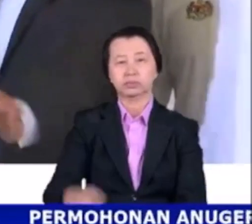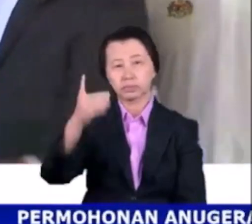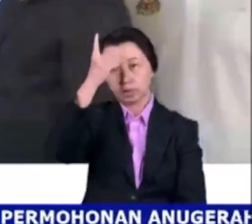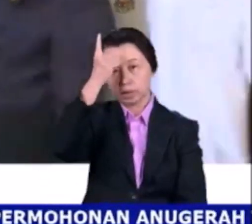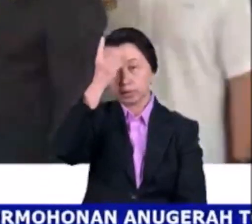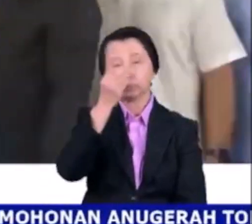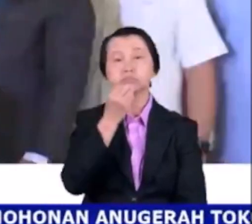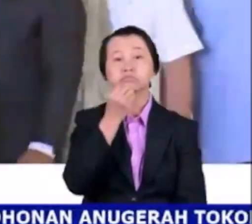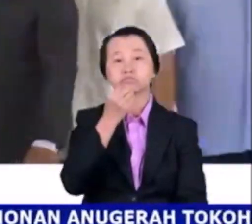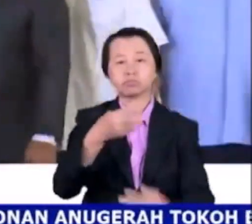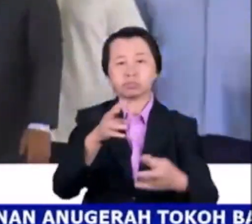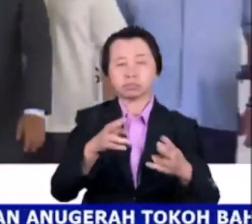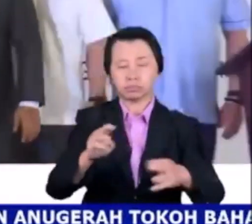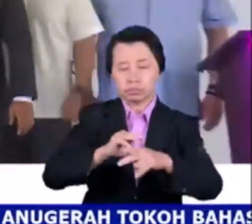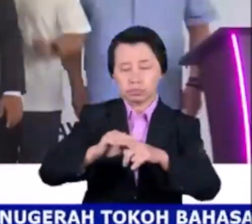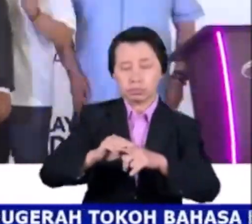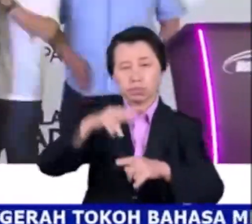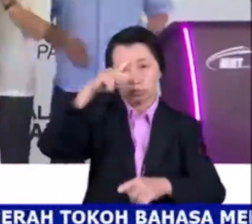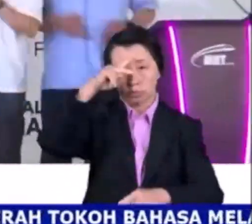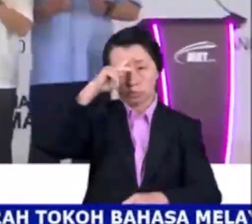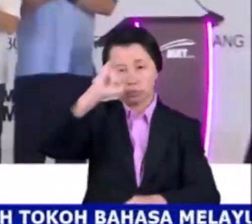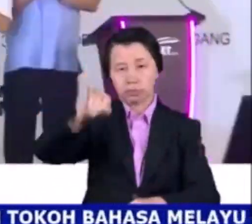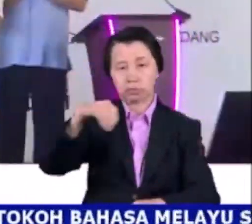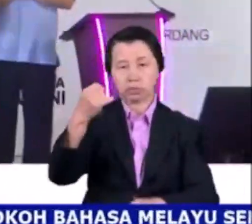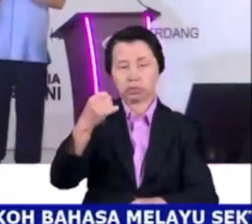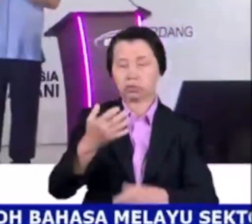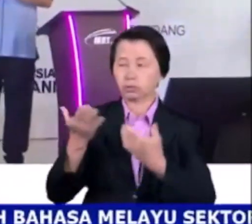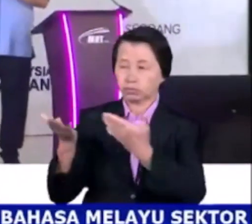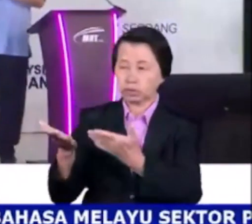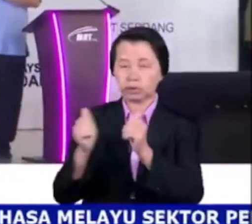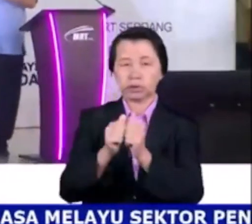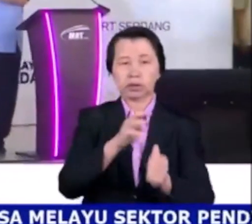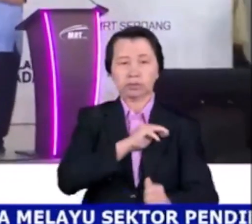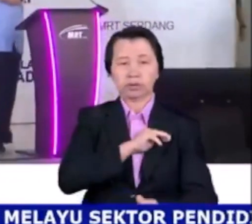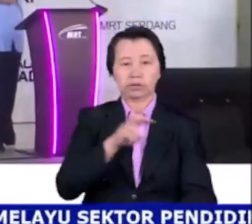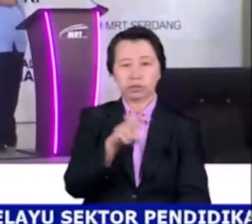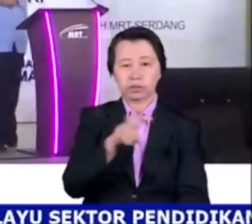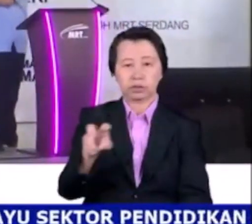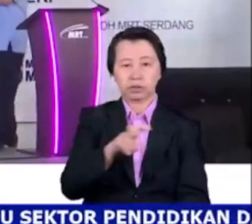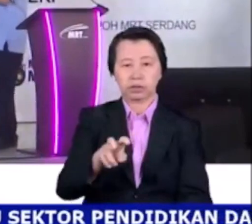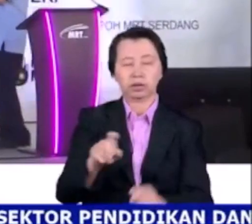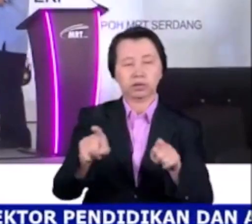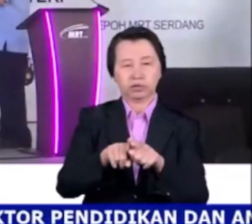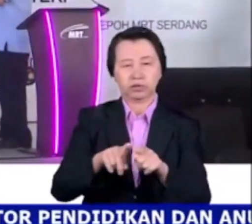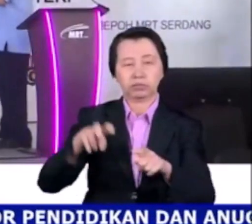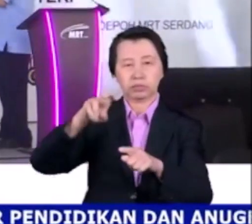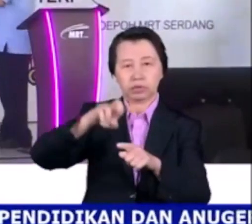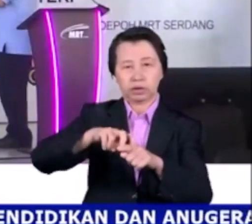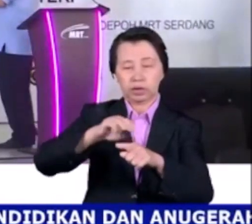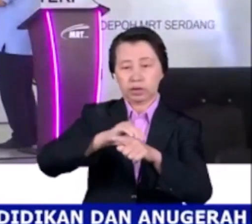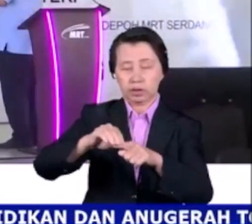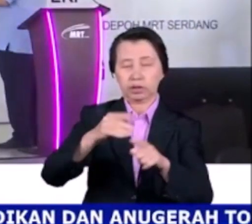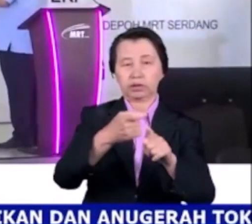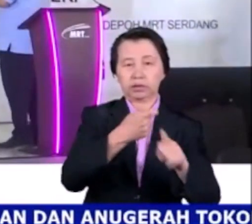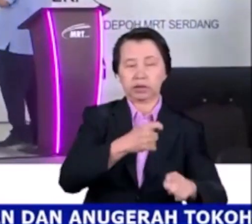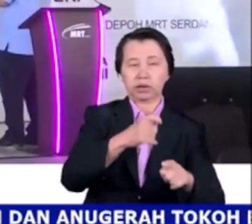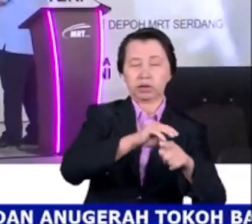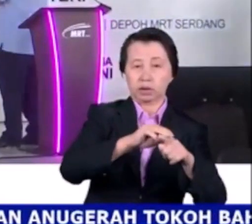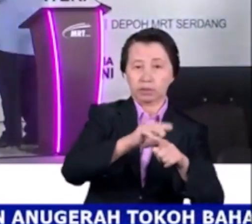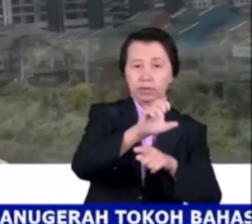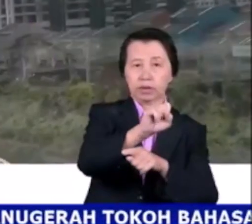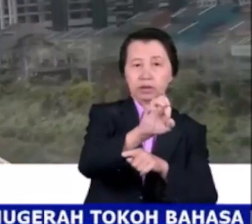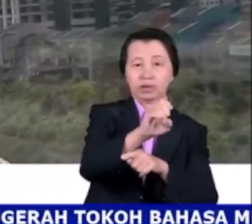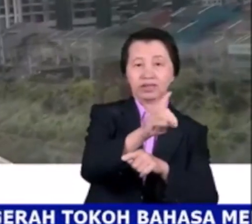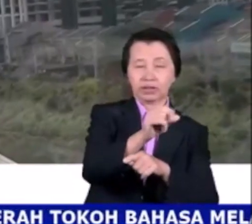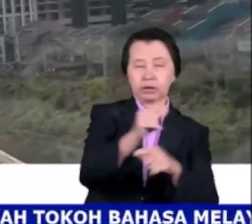Datuk Seri Anwar melancarkan MRT laluan Putrajaya. Beliau bersama Menteri Pengangkutan Anthony Loke turut menaiki MRT dari depo MRT